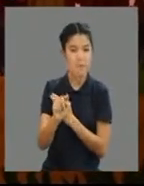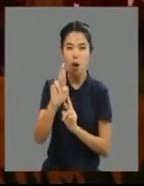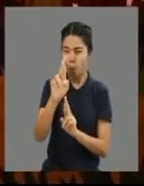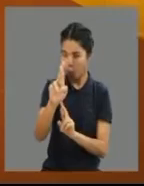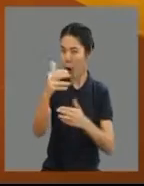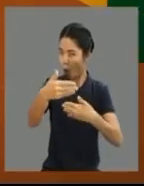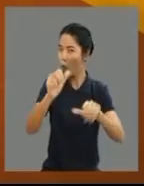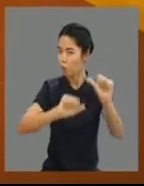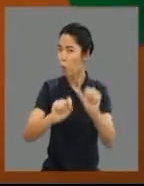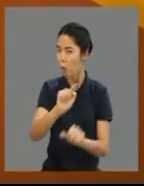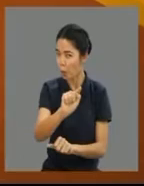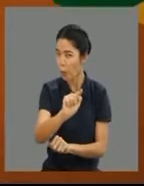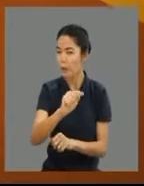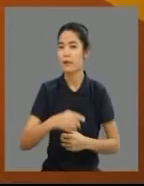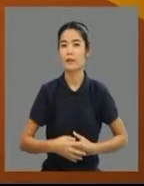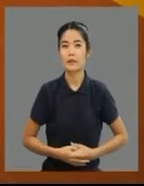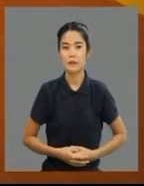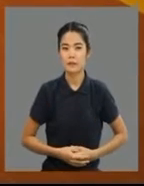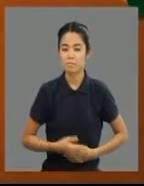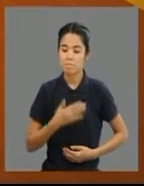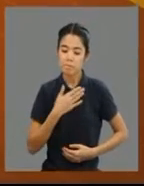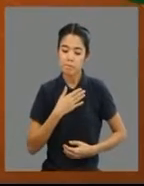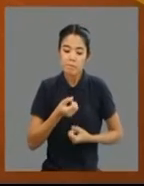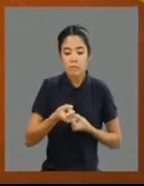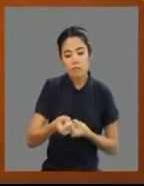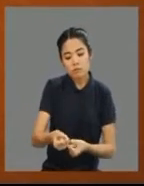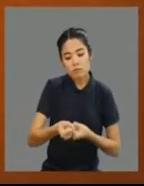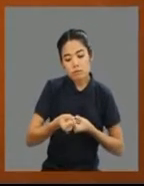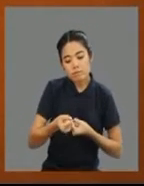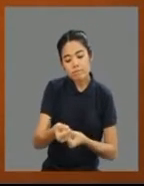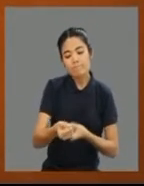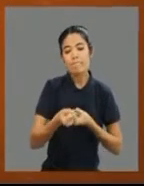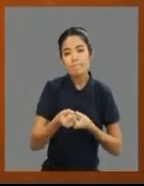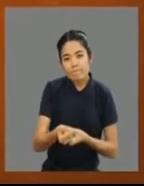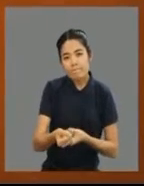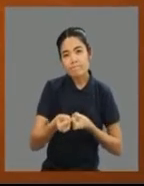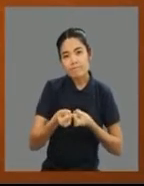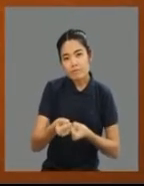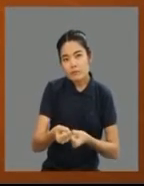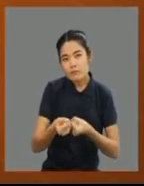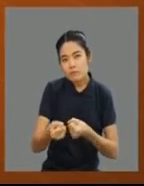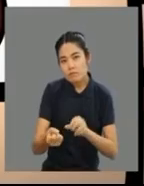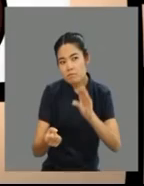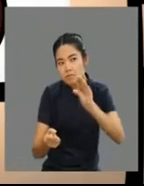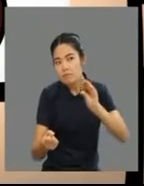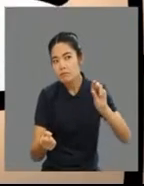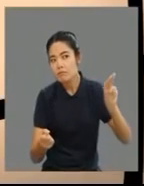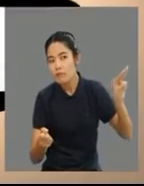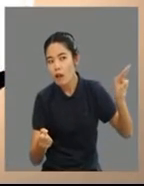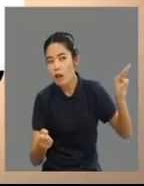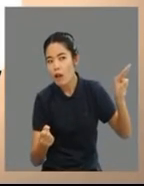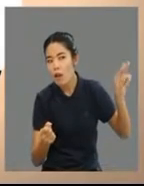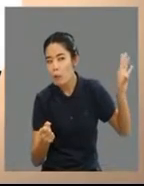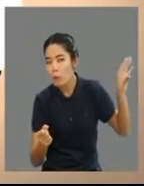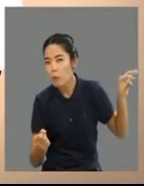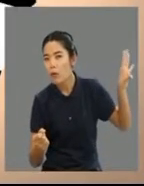องนั้นเขาถูพื้นอยู่ในห้องเพียงคนเดียวแล้วหางตาของเขาก็เหลือบไปเ